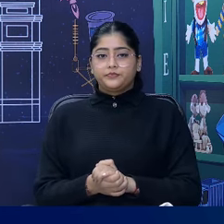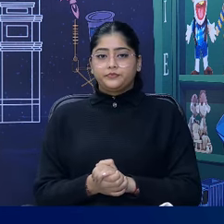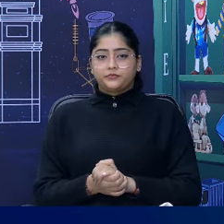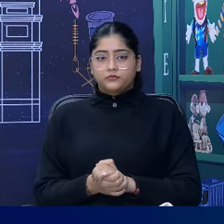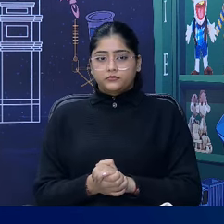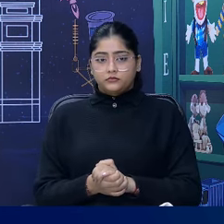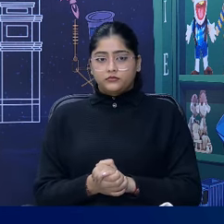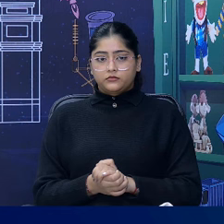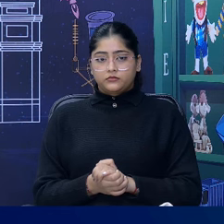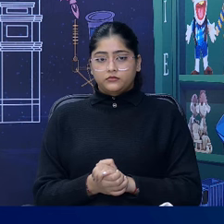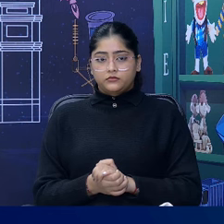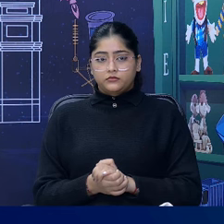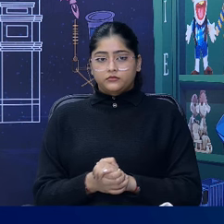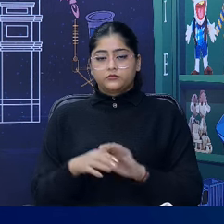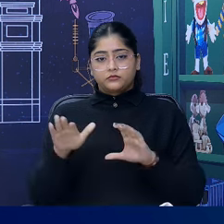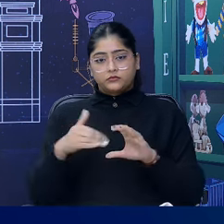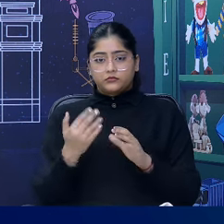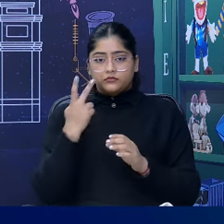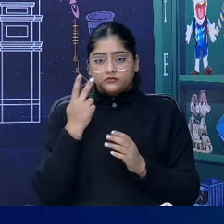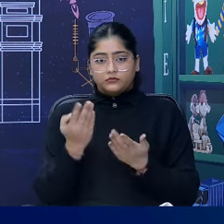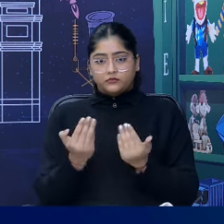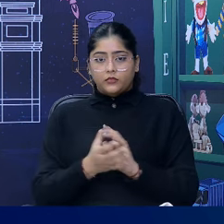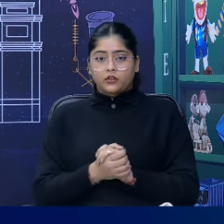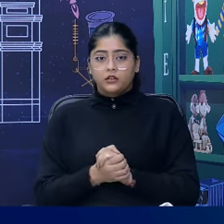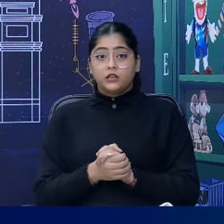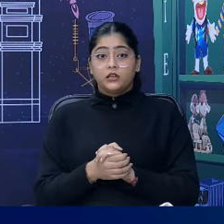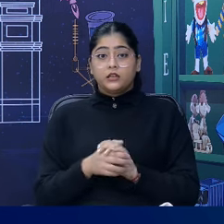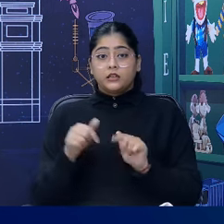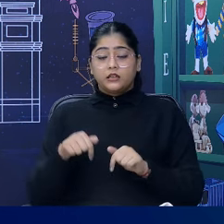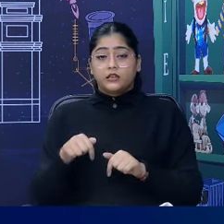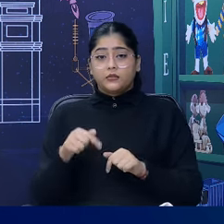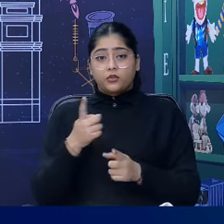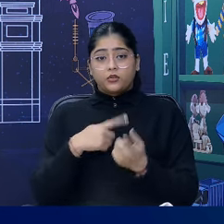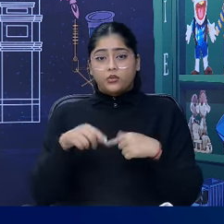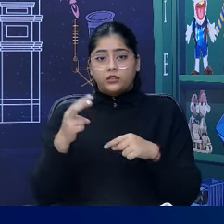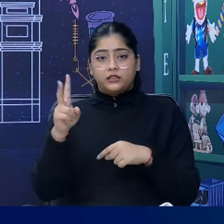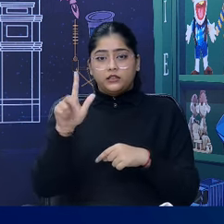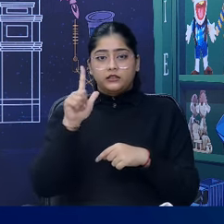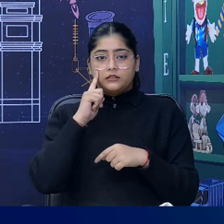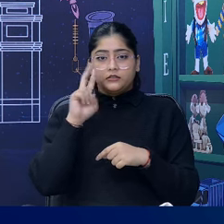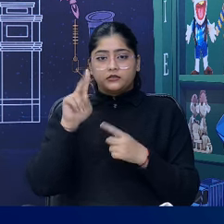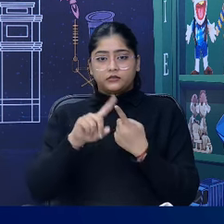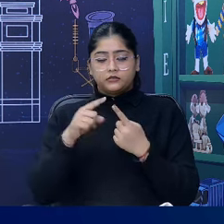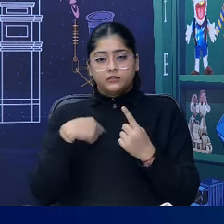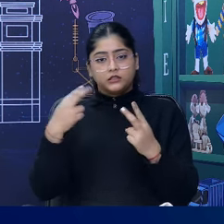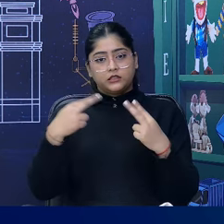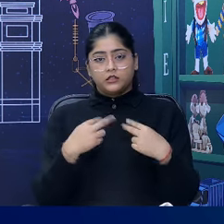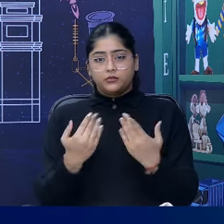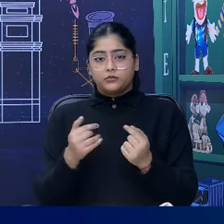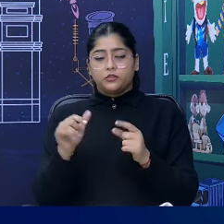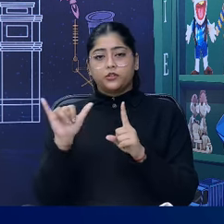dth.class11@cieet.nic.in हमारा ईमेल आईडी है. क्योंकि इस वक्त आप हमें लाइव देख रहे हैं हमारे यूट्यूब